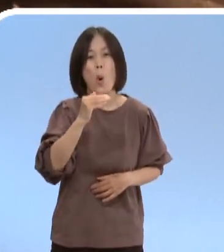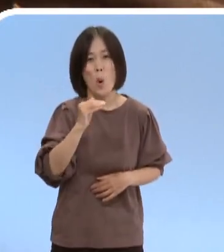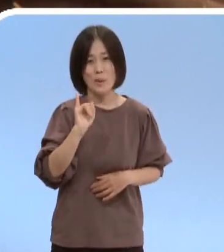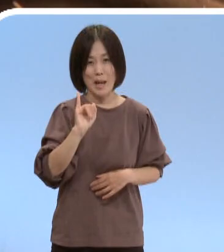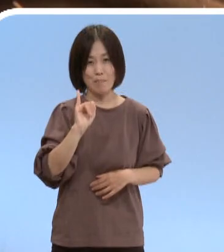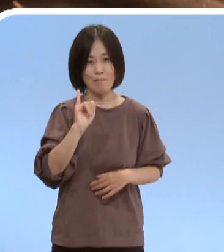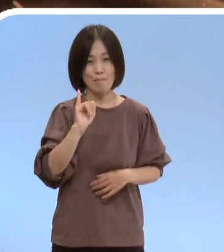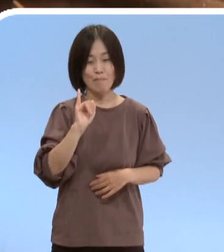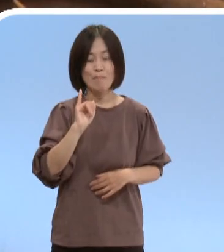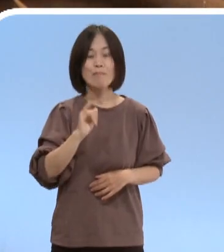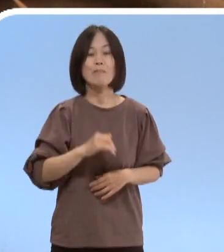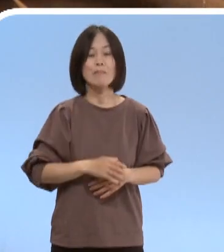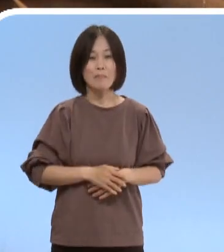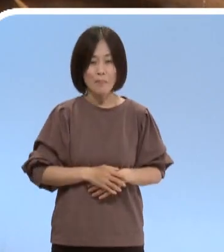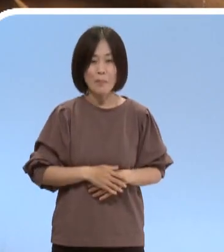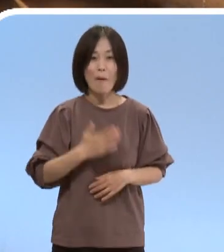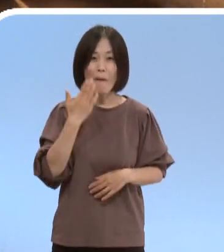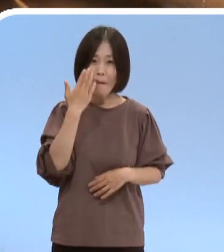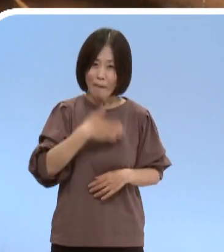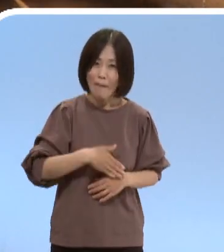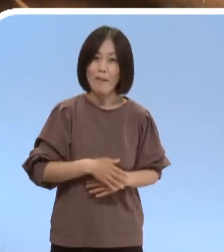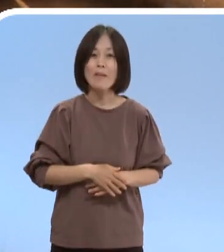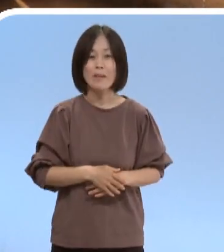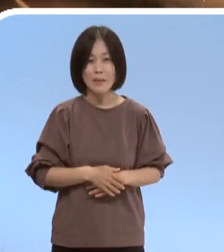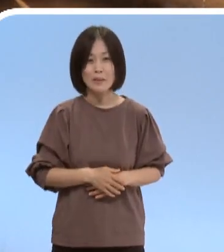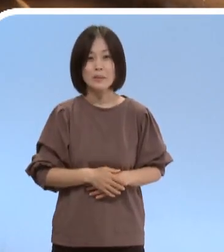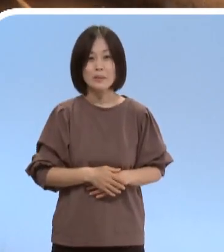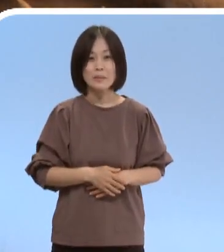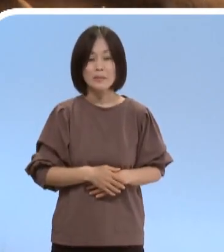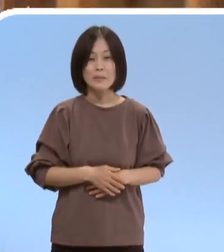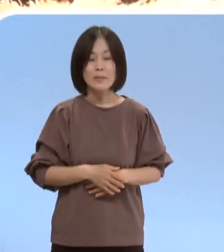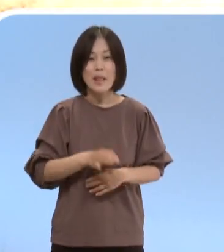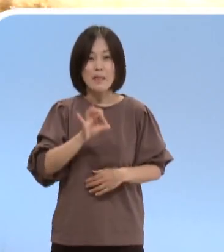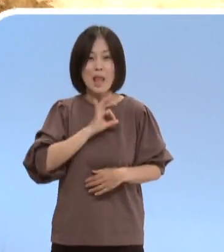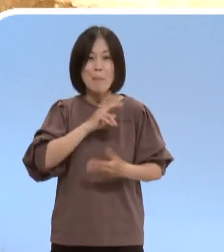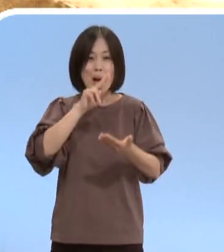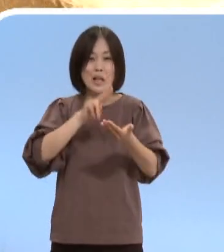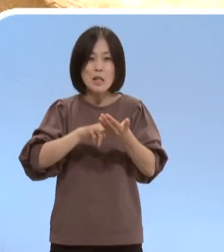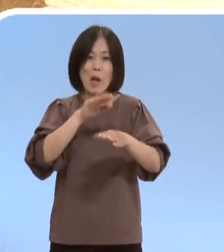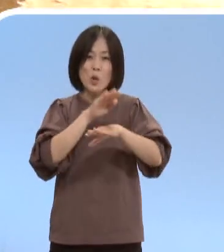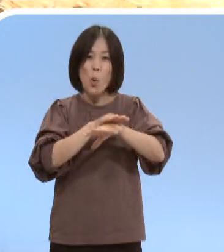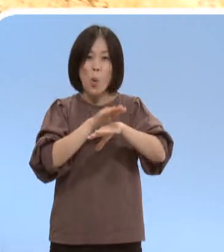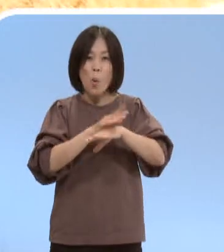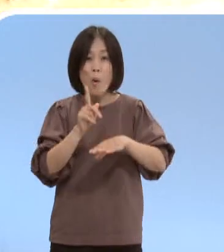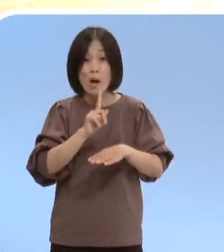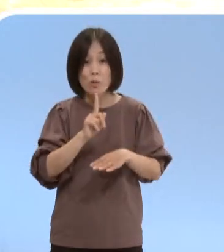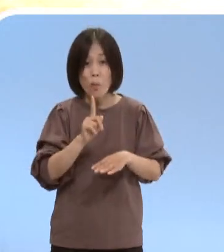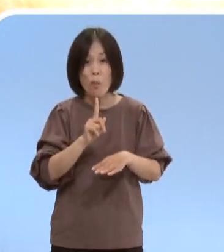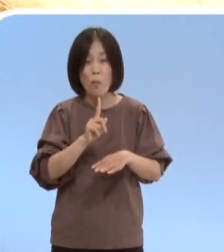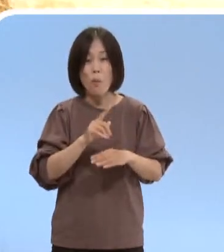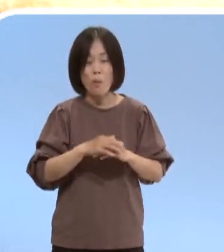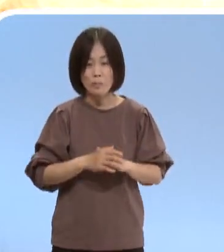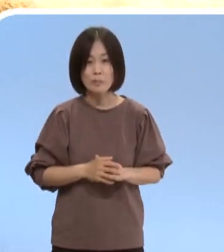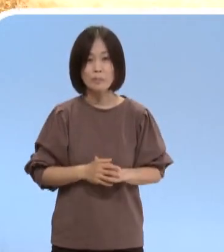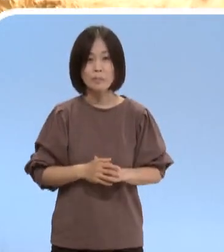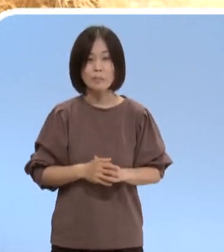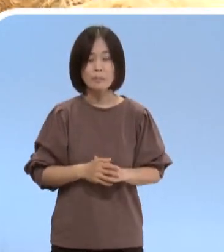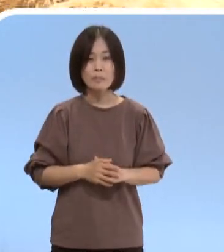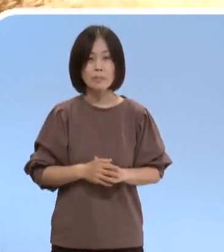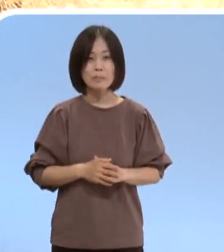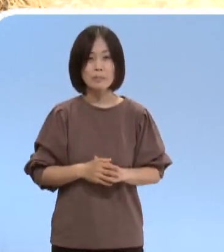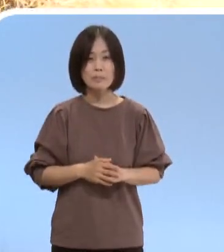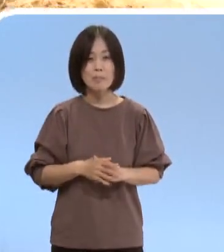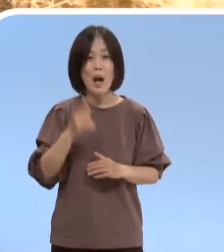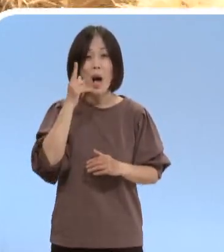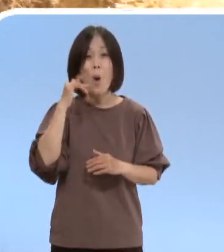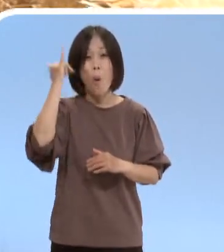翔子。 あ、女の子。 翔子さん。 翔子さん。なんか名前つける時ってどうやってつけるんですか。 名前